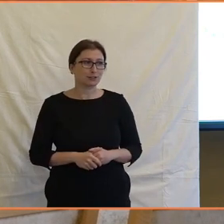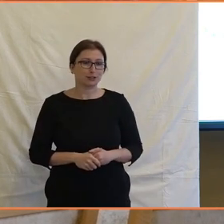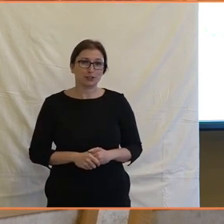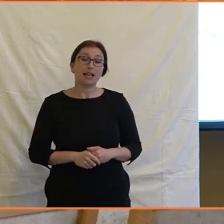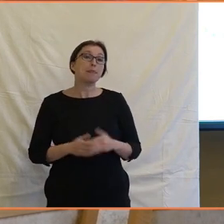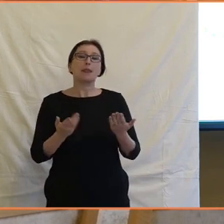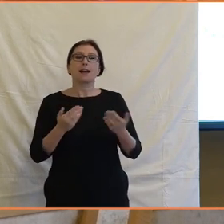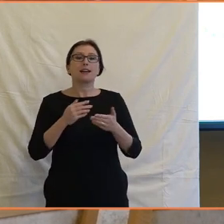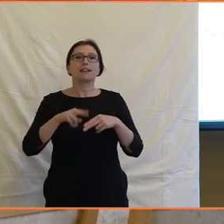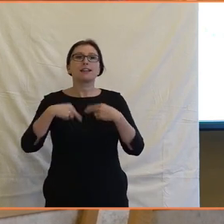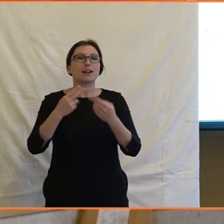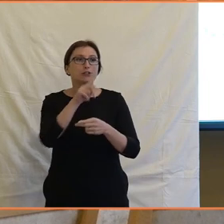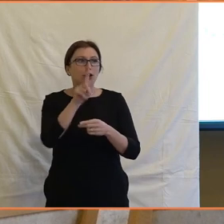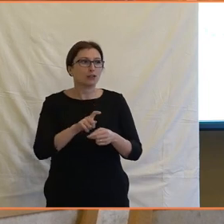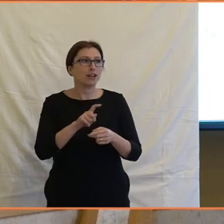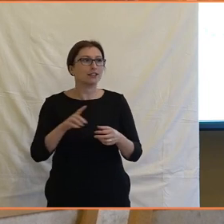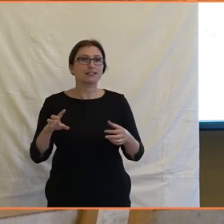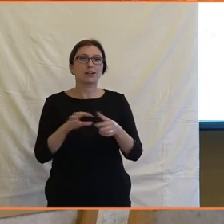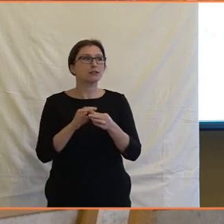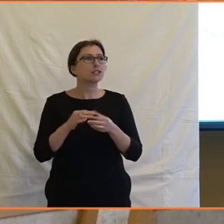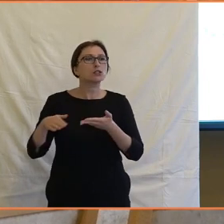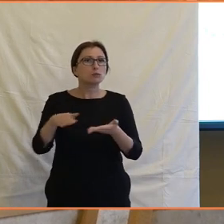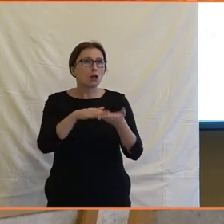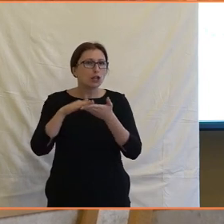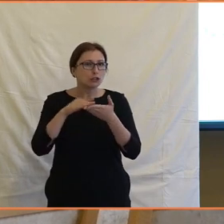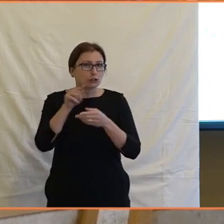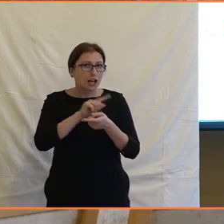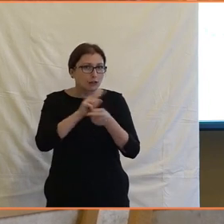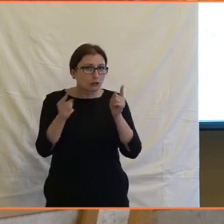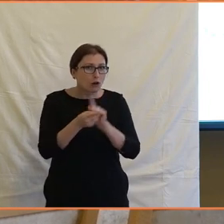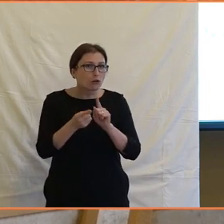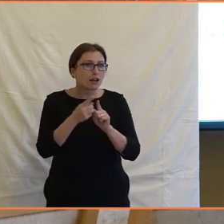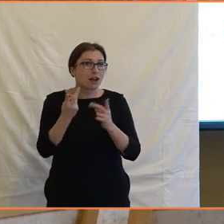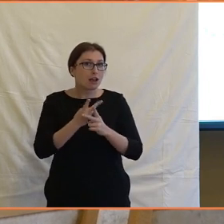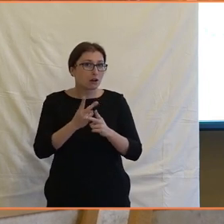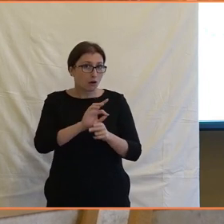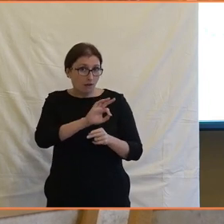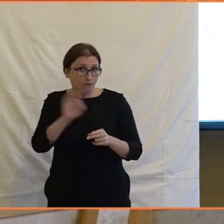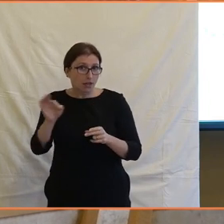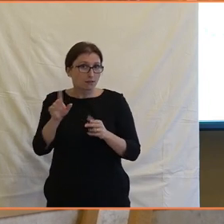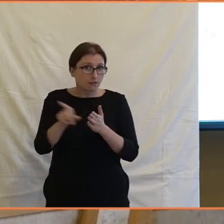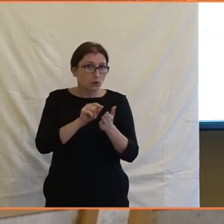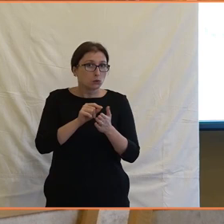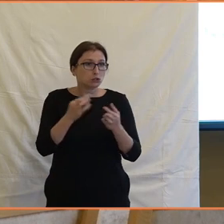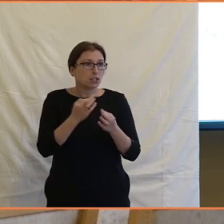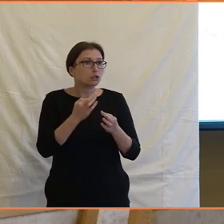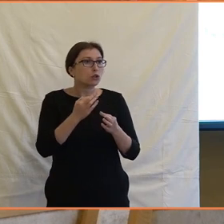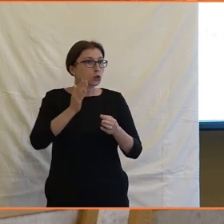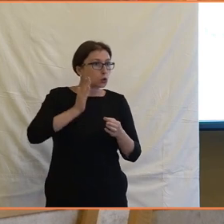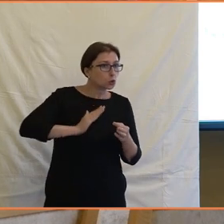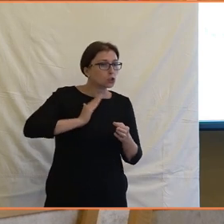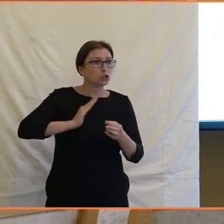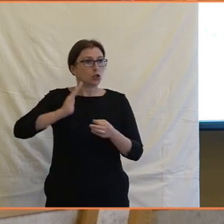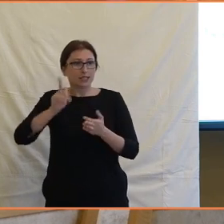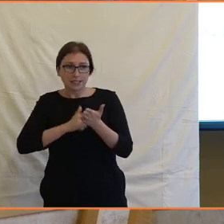k další otázce. Existují příklady společenské dohody k bontonu digitálního využití? Je to na panu Lupače. Například, co je slušné, co ne